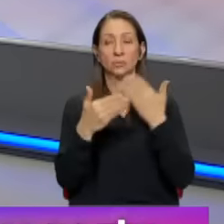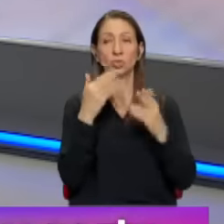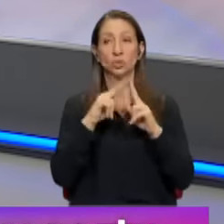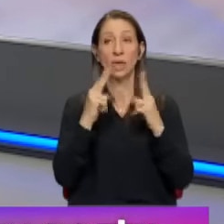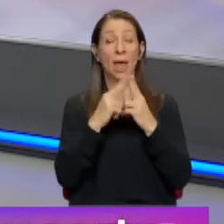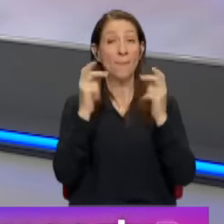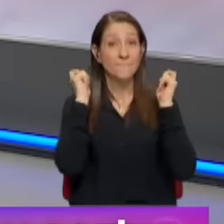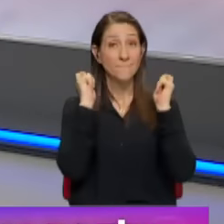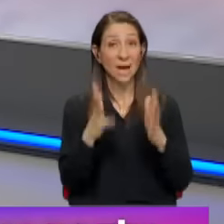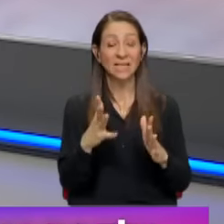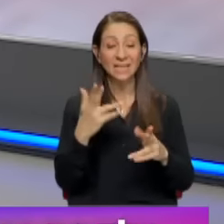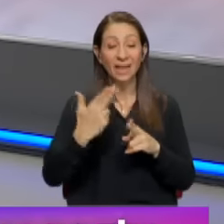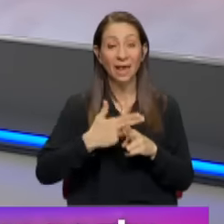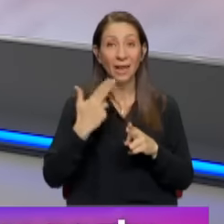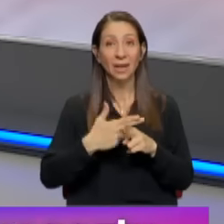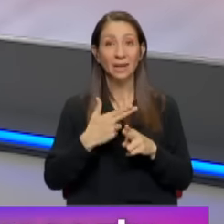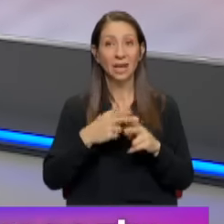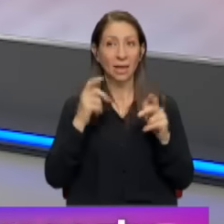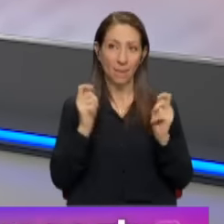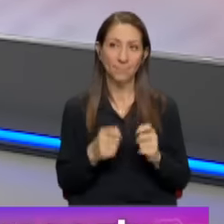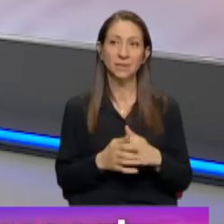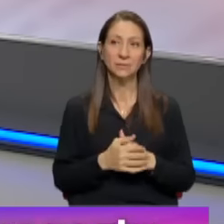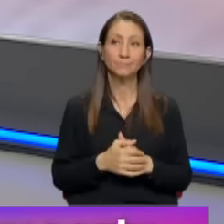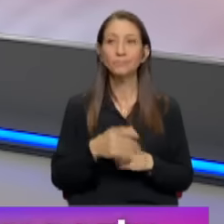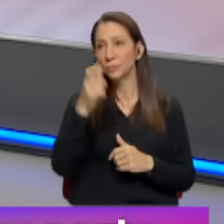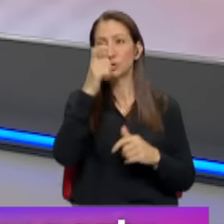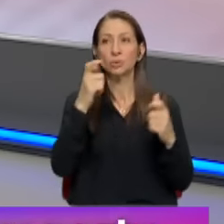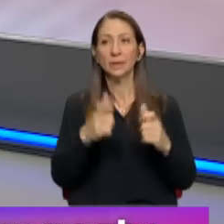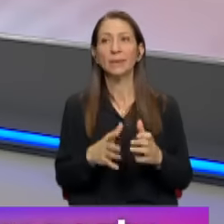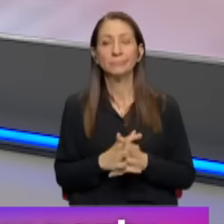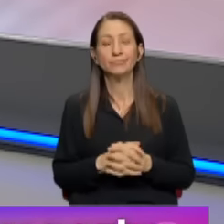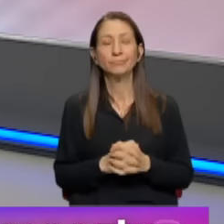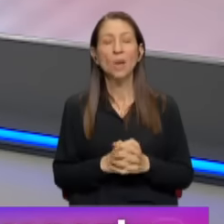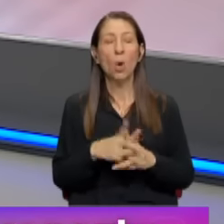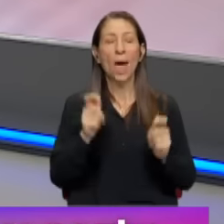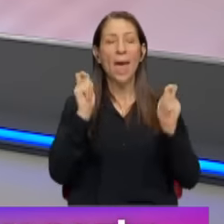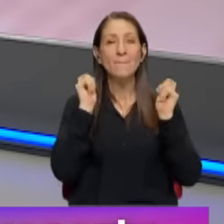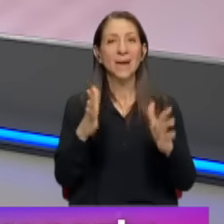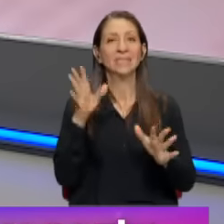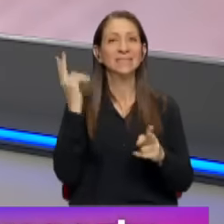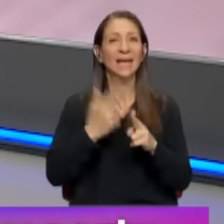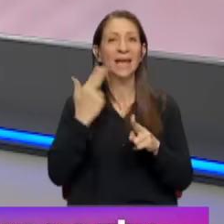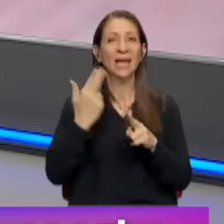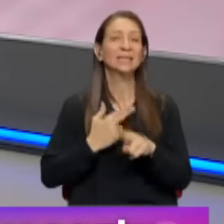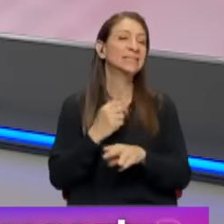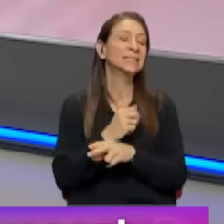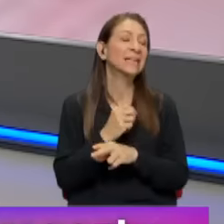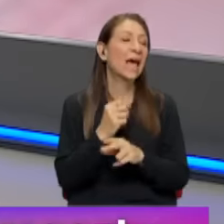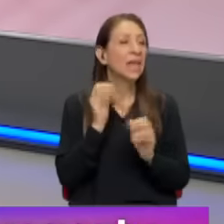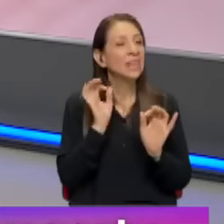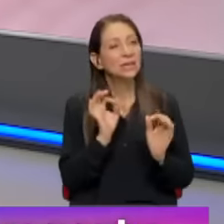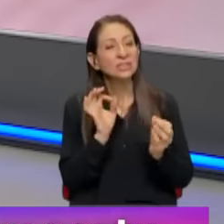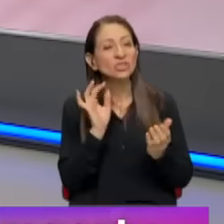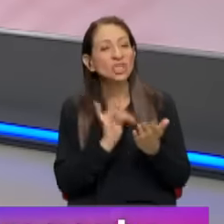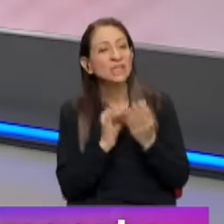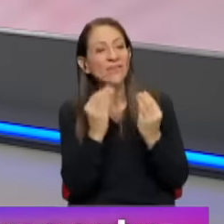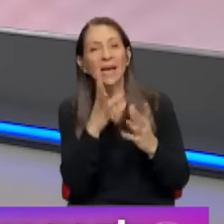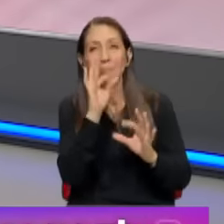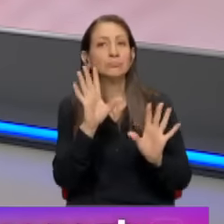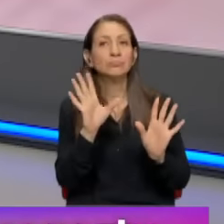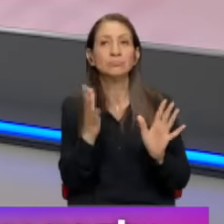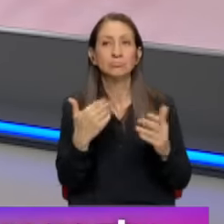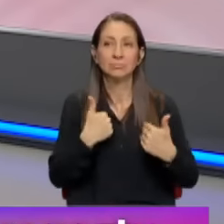Dünyanın en pahalı deneyini yaptık memleketimizde. O en pahalı deneyin faturasını da acı bir